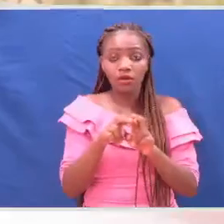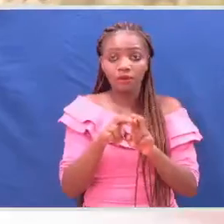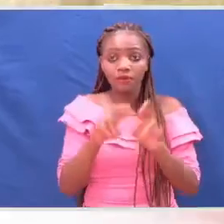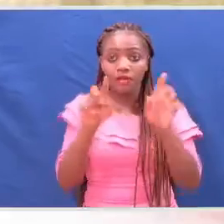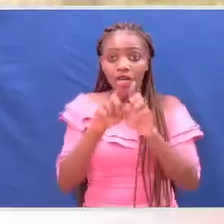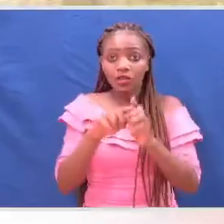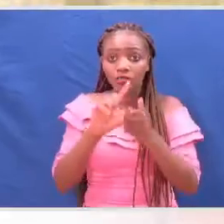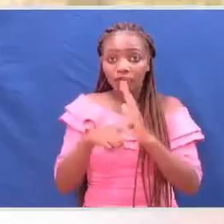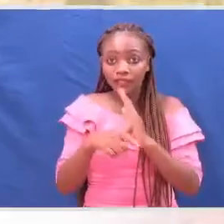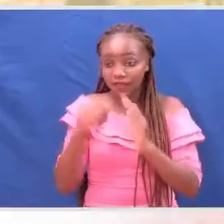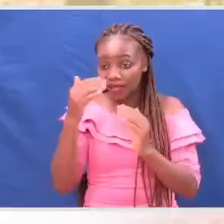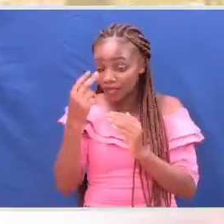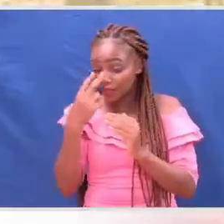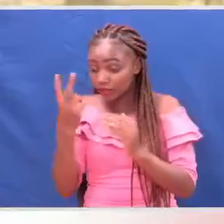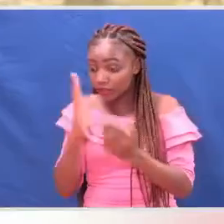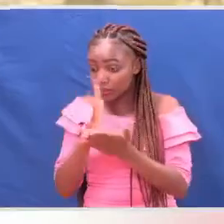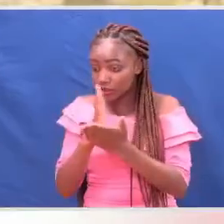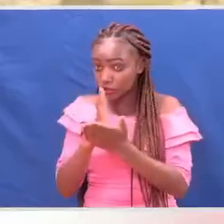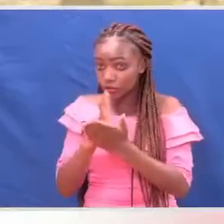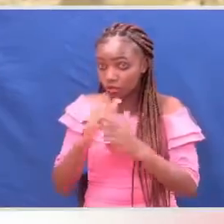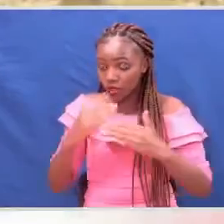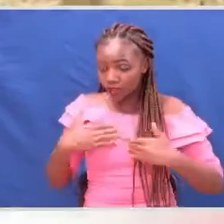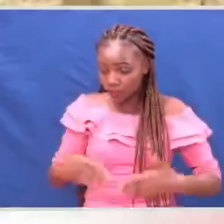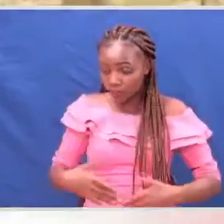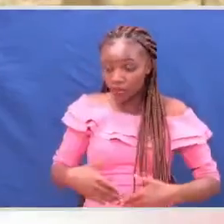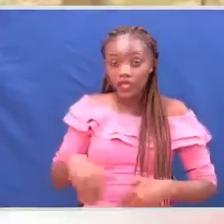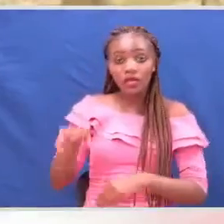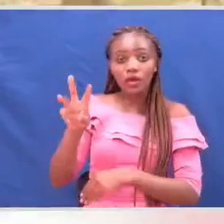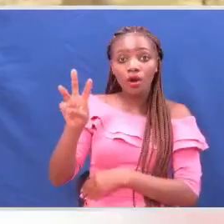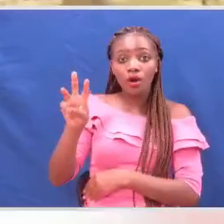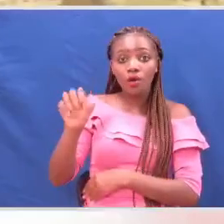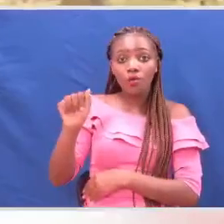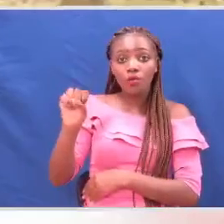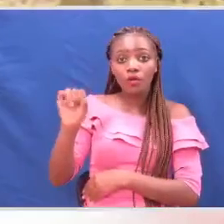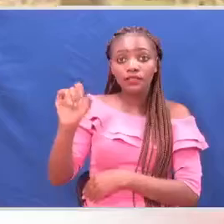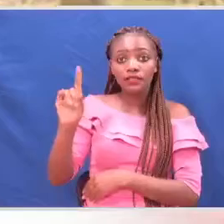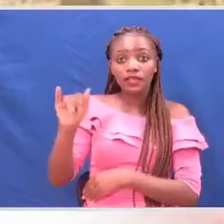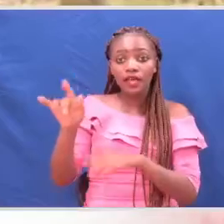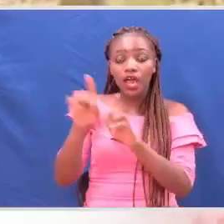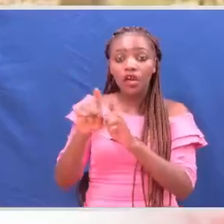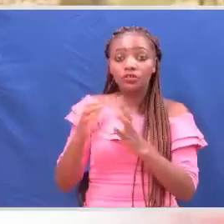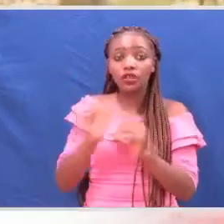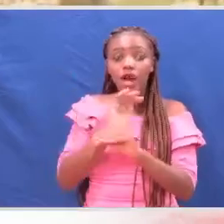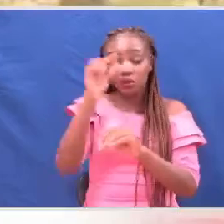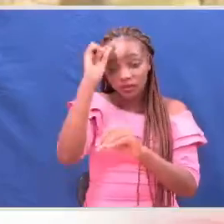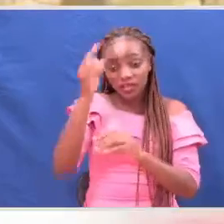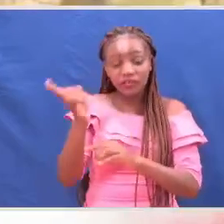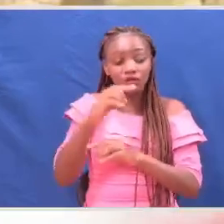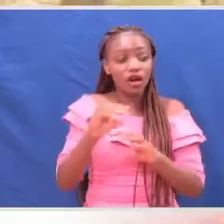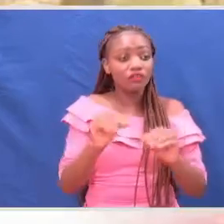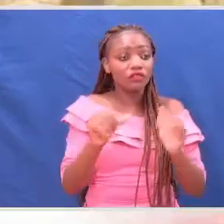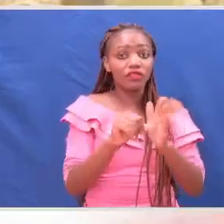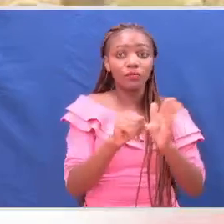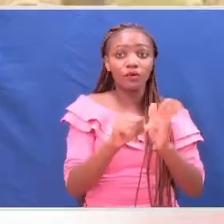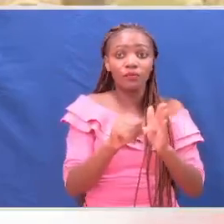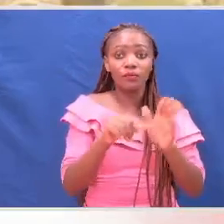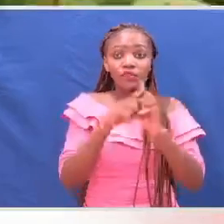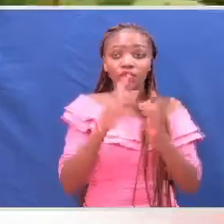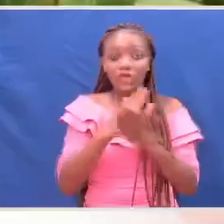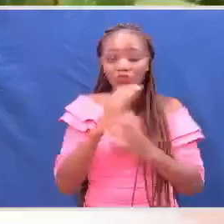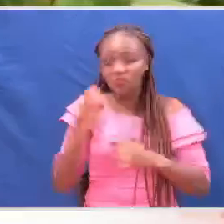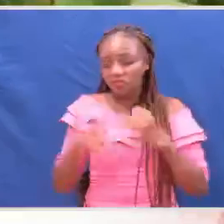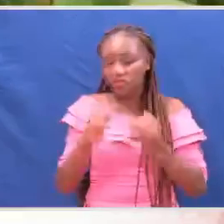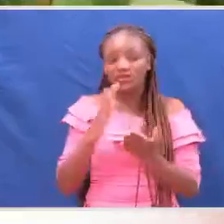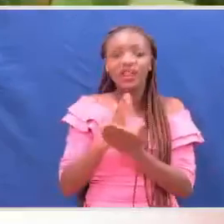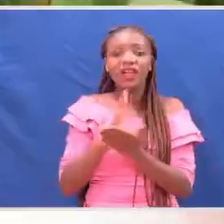ambapo walitambua ni mwili wake Justus Wasike. Kwa sasa wanaomba serikali kuingilia kati kufanikisha haki yao.